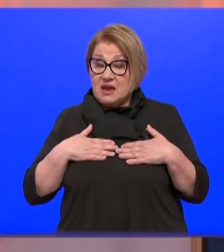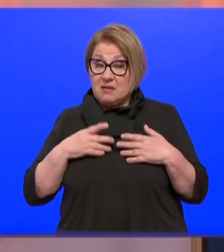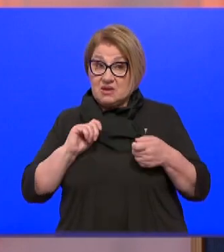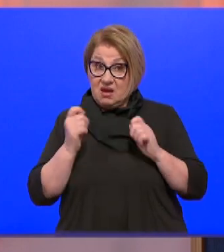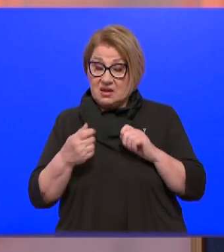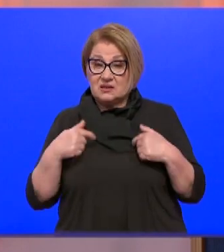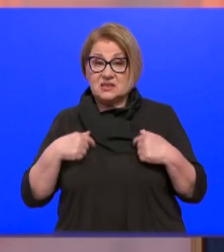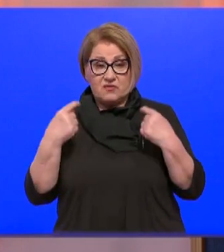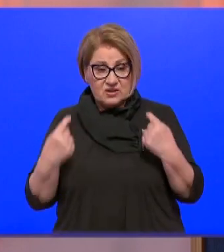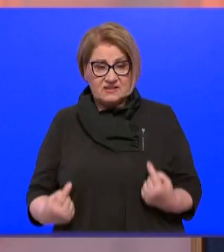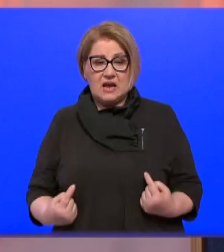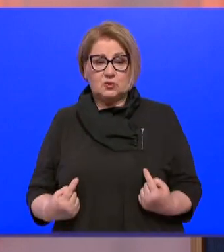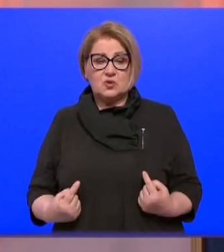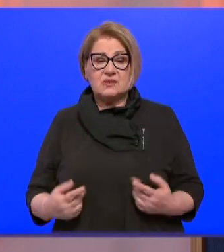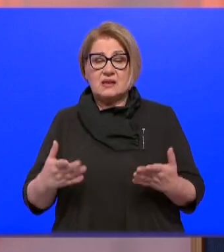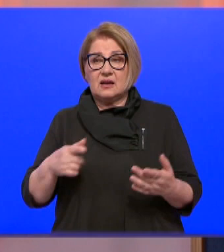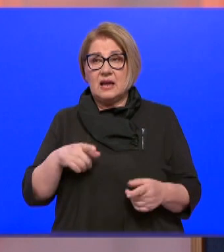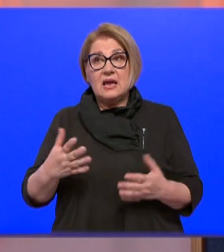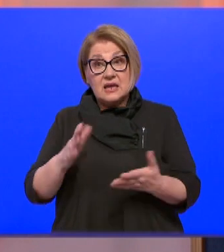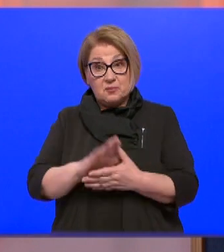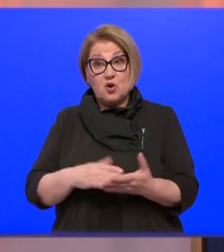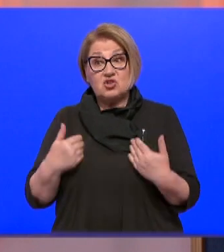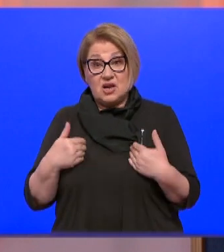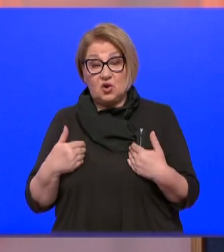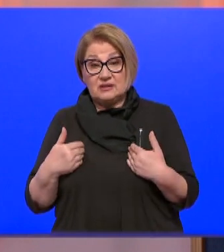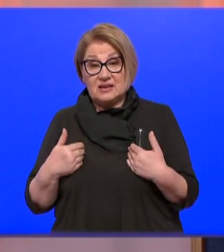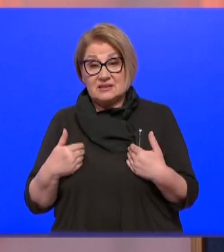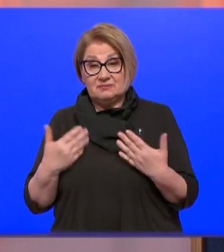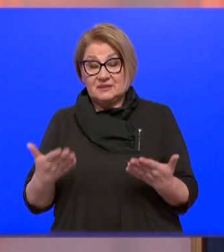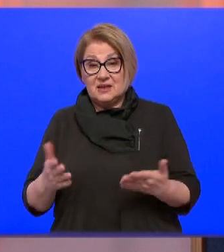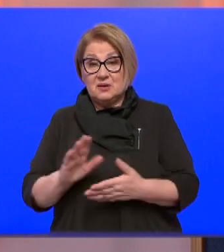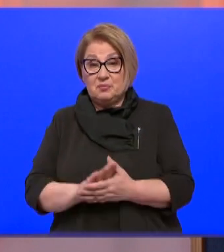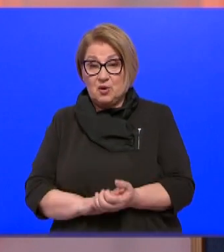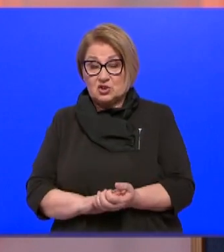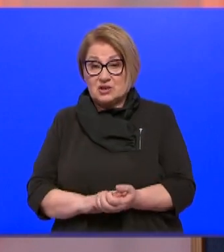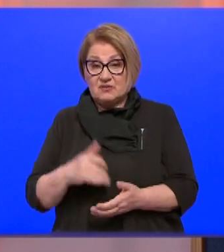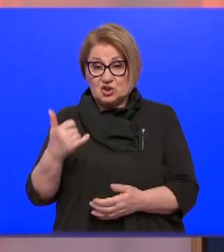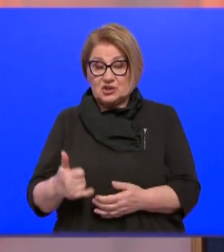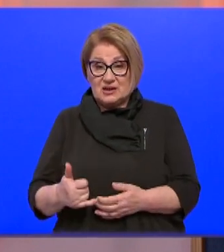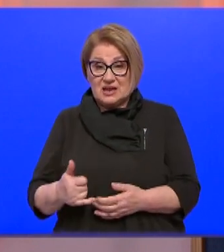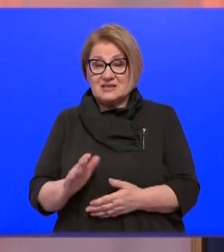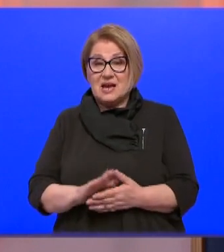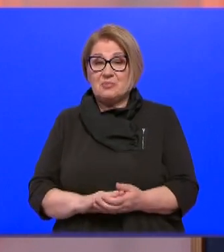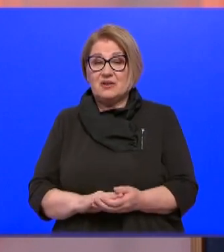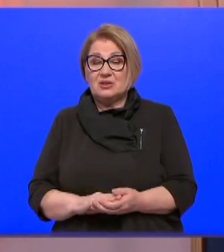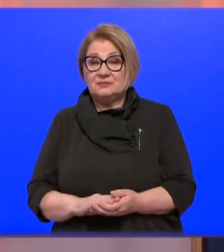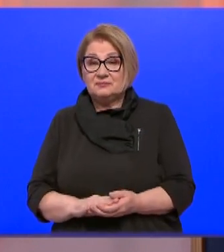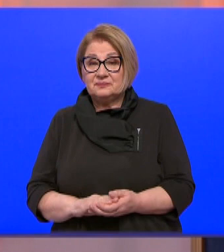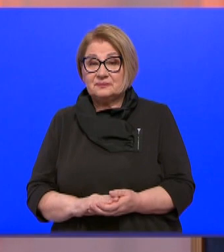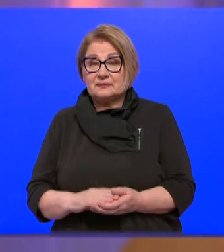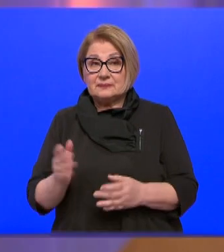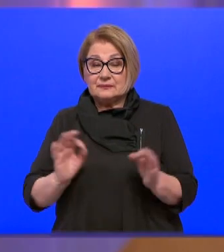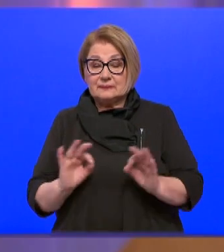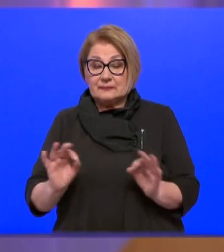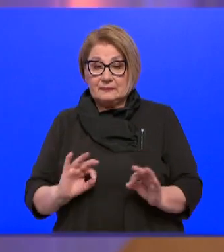da počinje od nas, ali isto tako razmislite neku poruku njima. Počinje već danas zapravo već